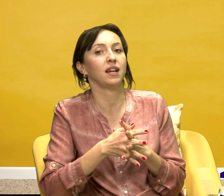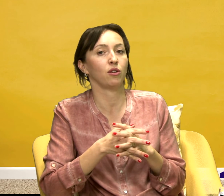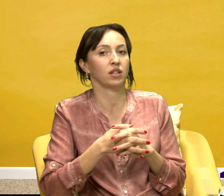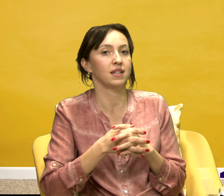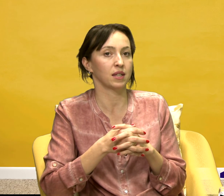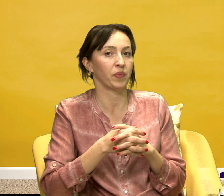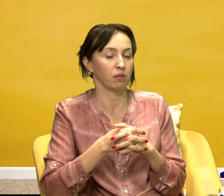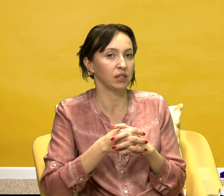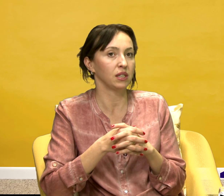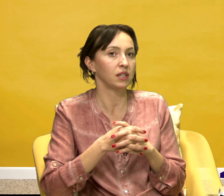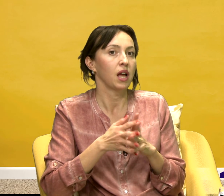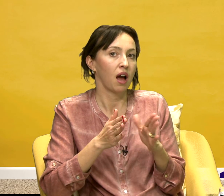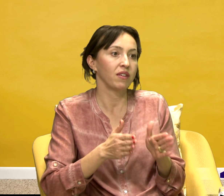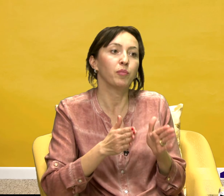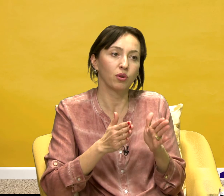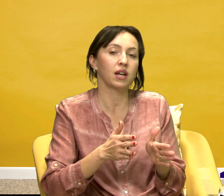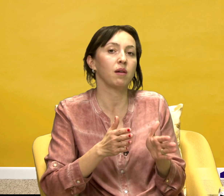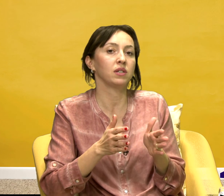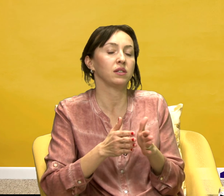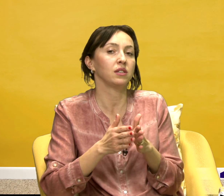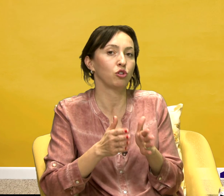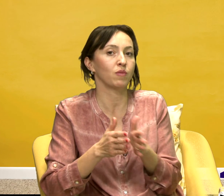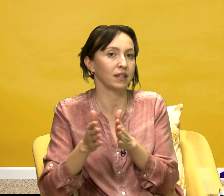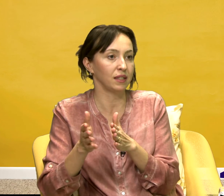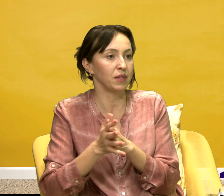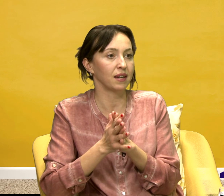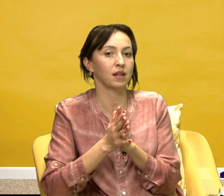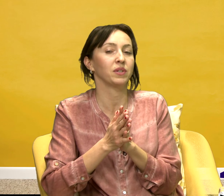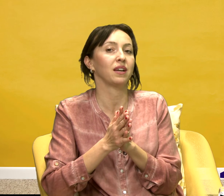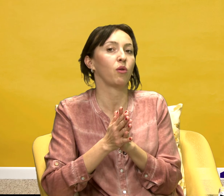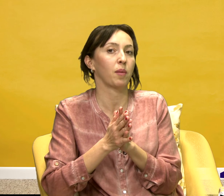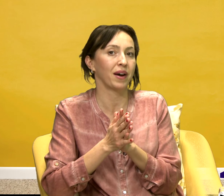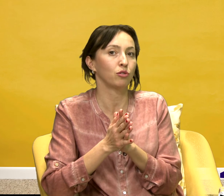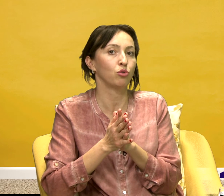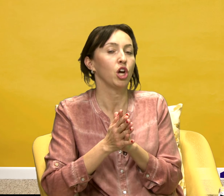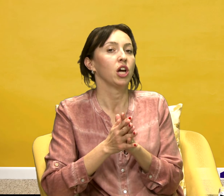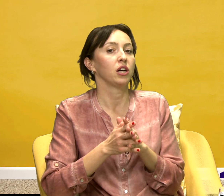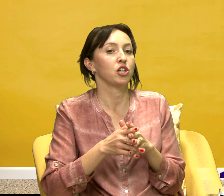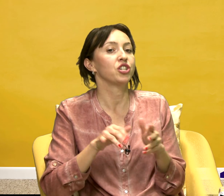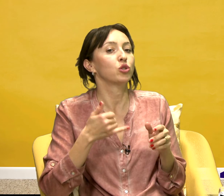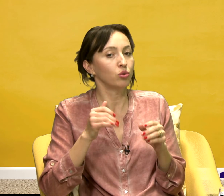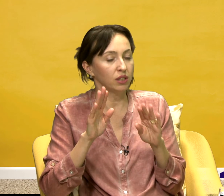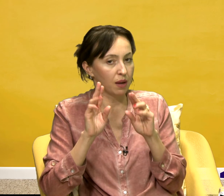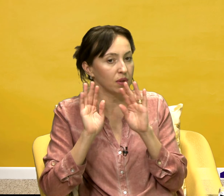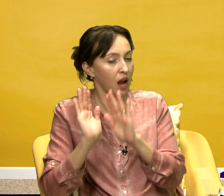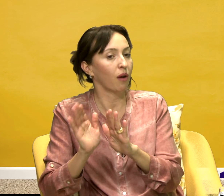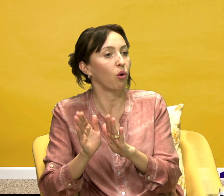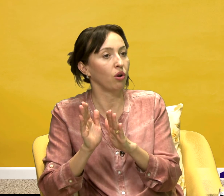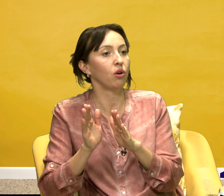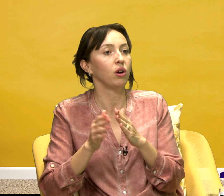restul zilelor din săptămână avem program normal de dimineața până la ora 4 și